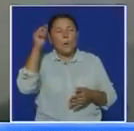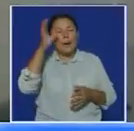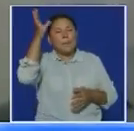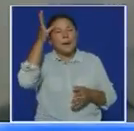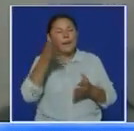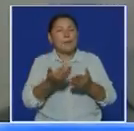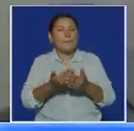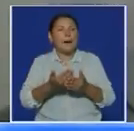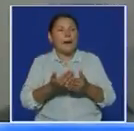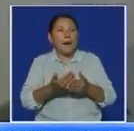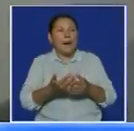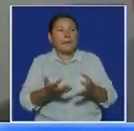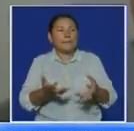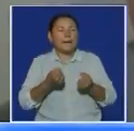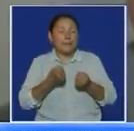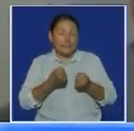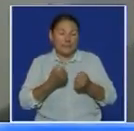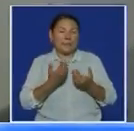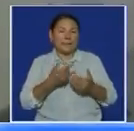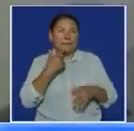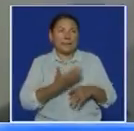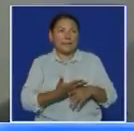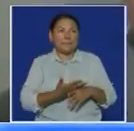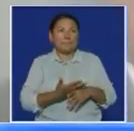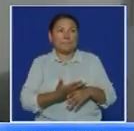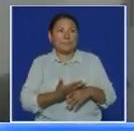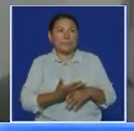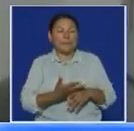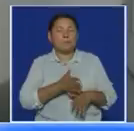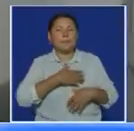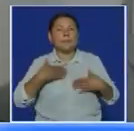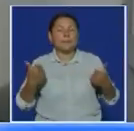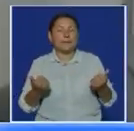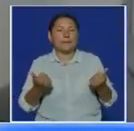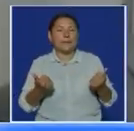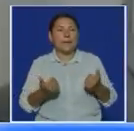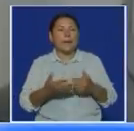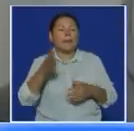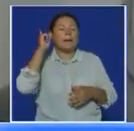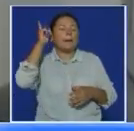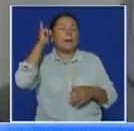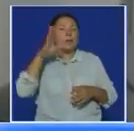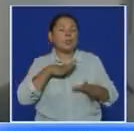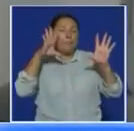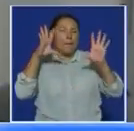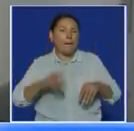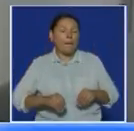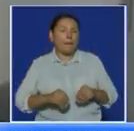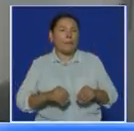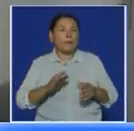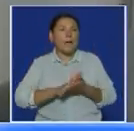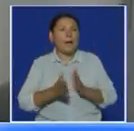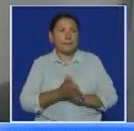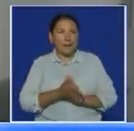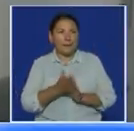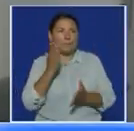алып, елдің қызметіне жараған азаматтарды осы жерде тәрбиелеген орын. Біздің кезіміздегідей емес, барлық материалдық жағдай